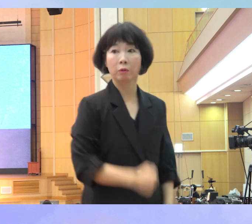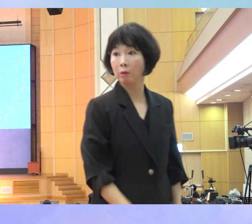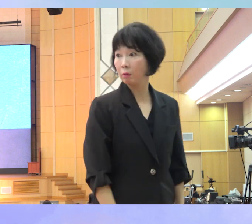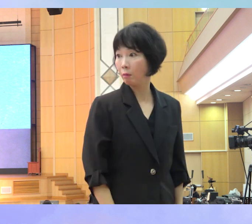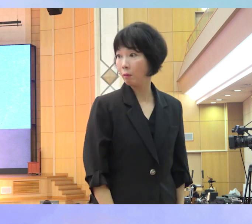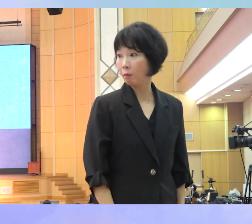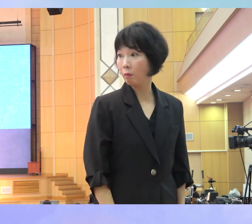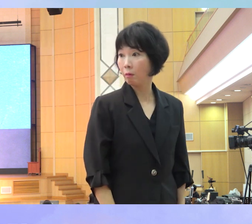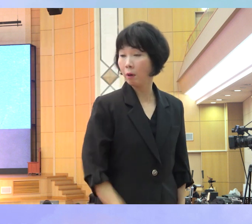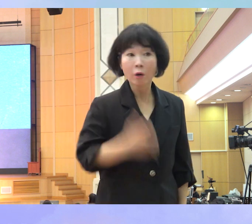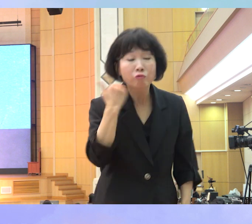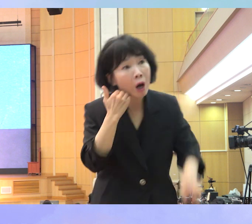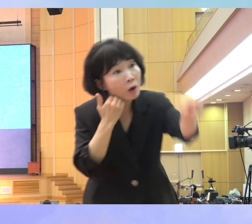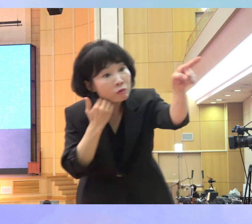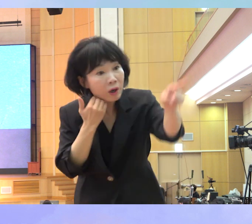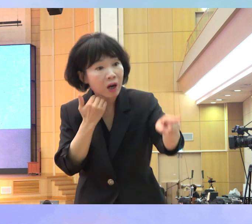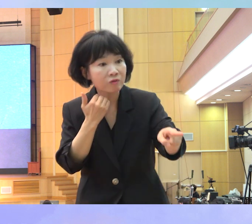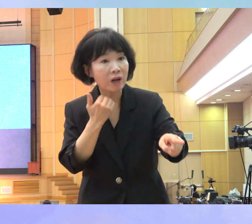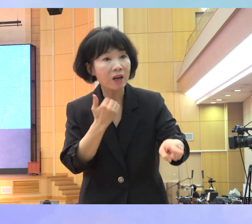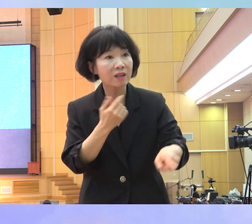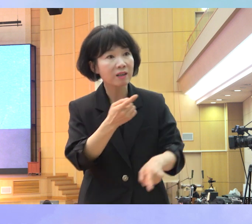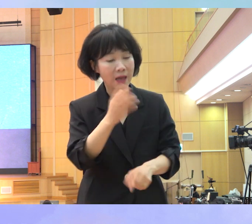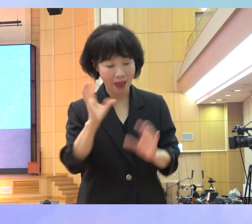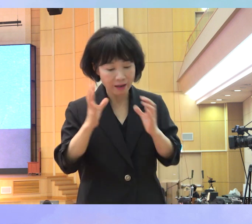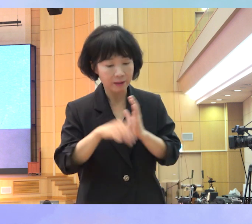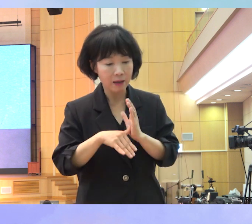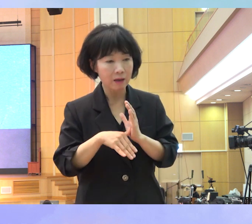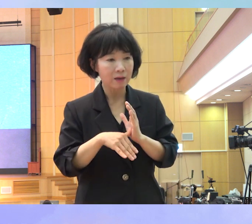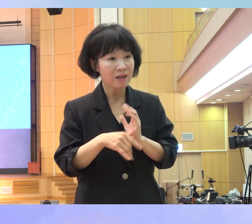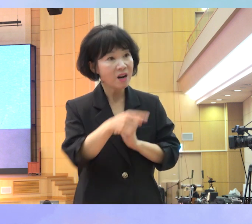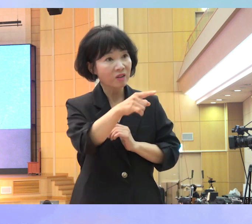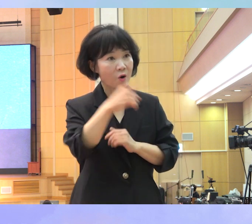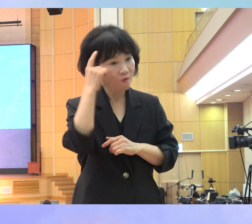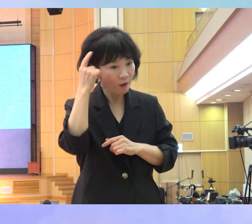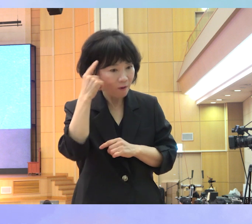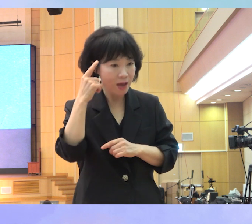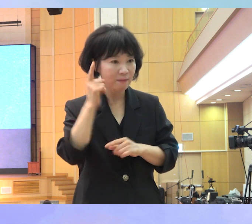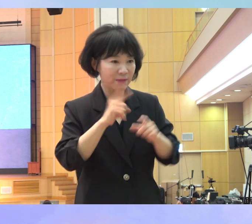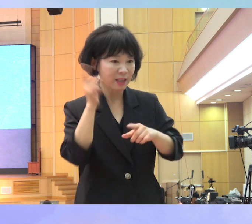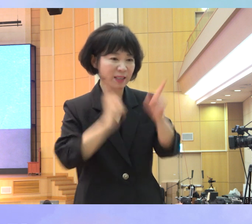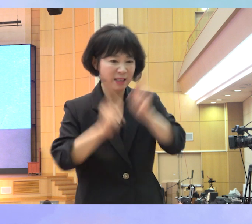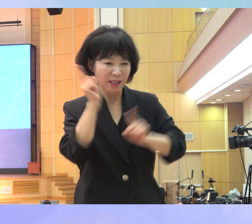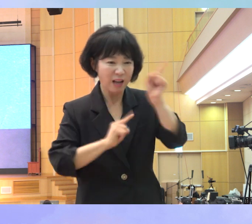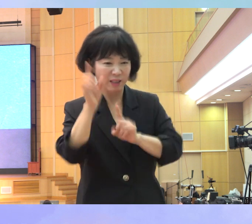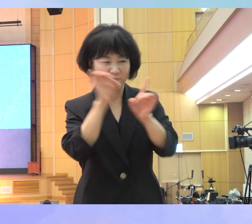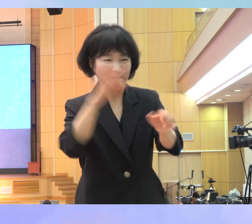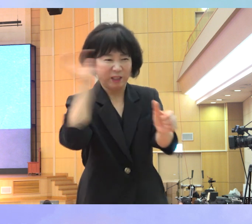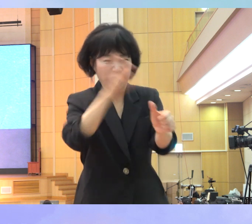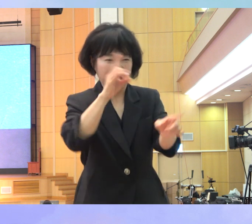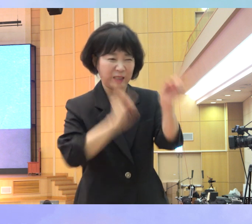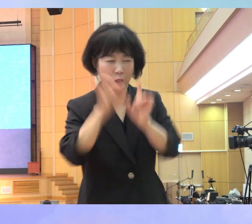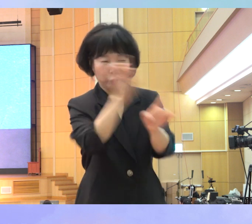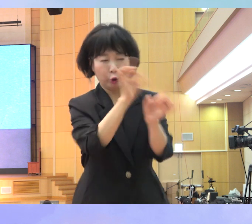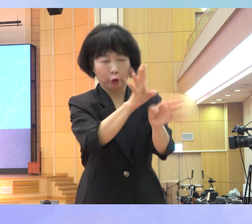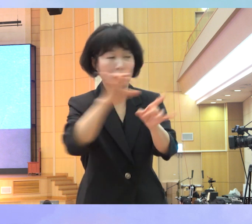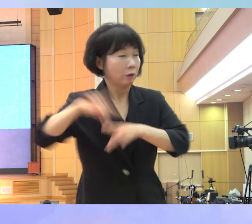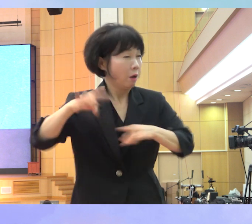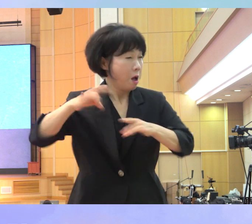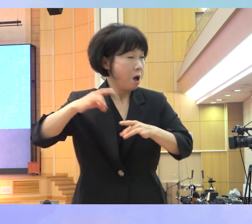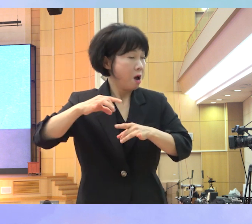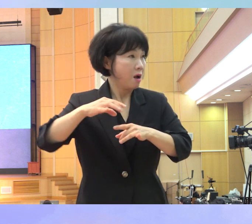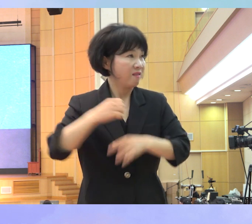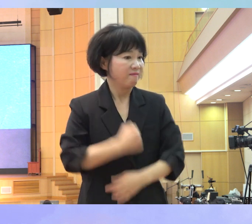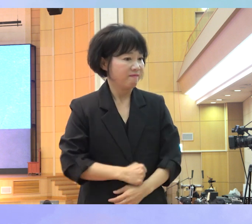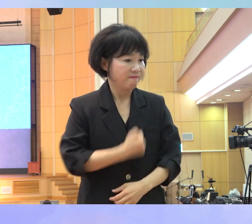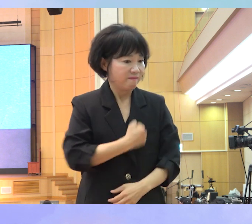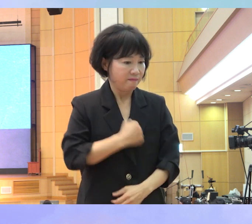됐는데 넌 그때 왜 그랬어? 라는 말의 상처로 인해서 아직도 그거에 대한 서운함과 힘듦이